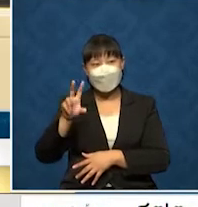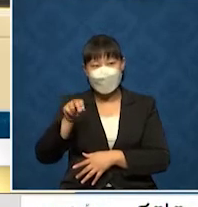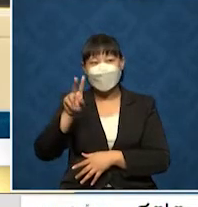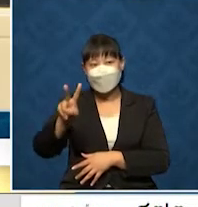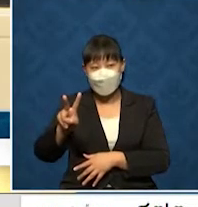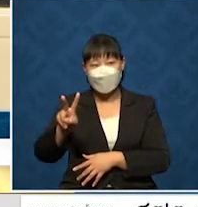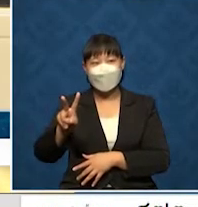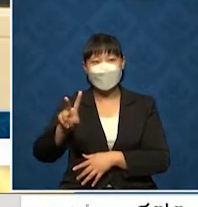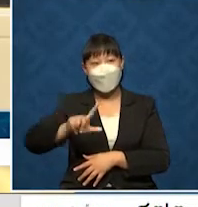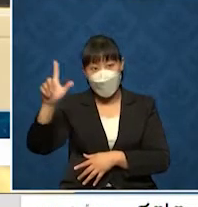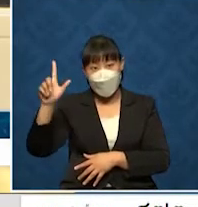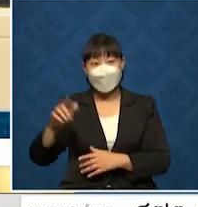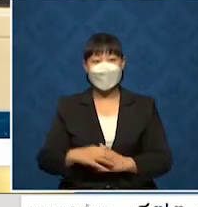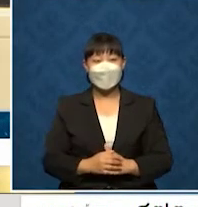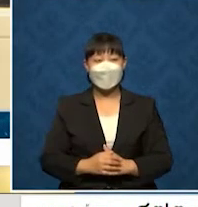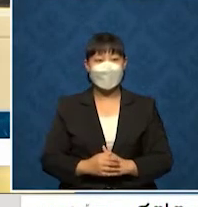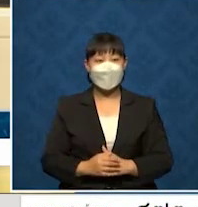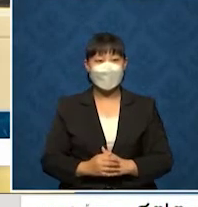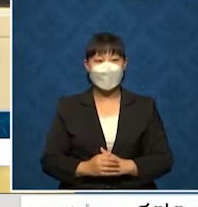41,332 ล้านบาท